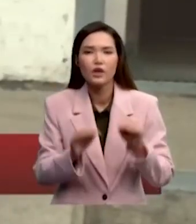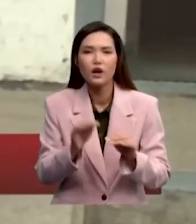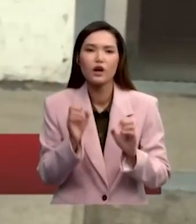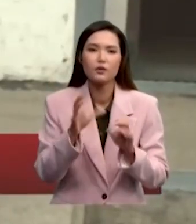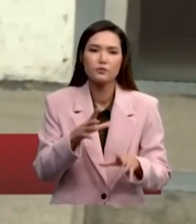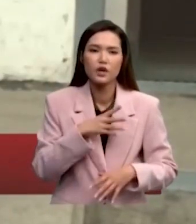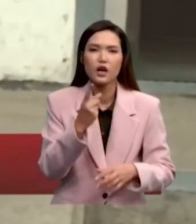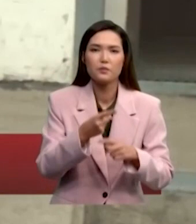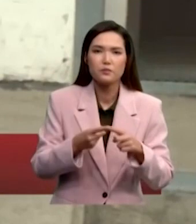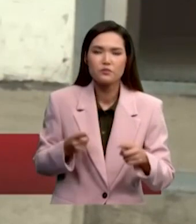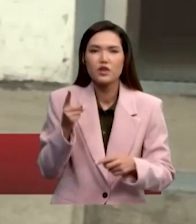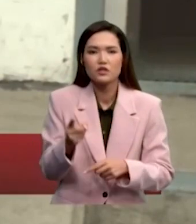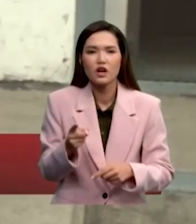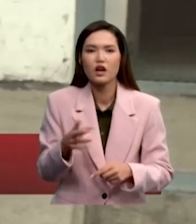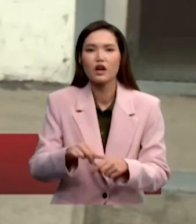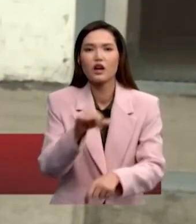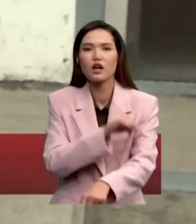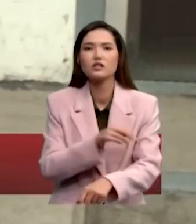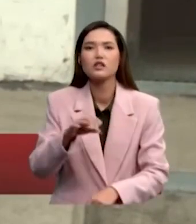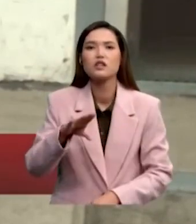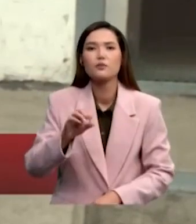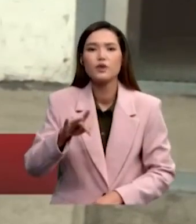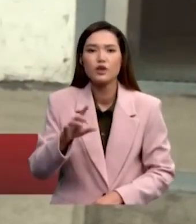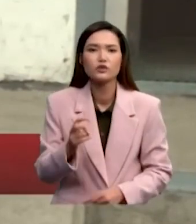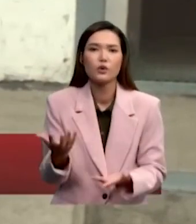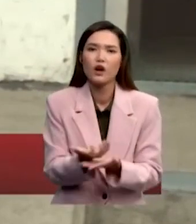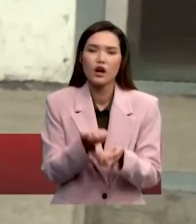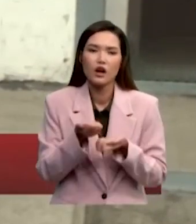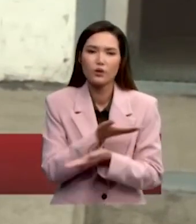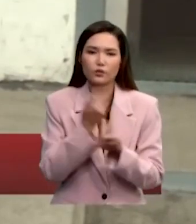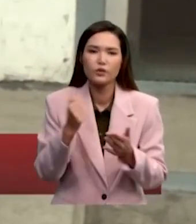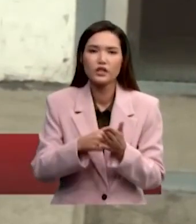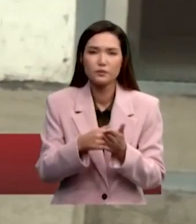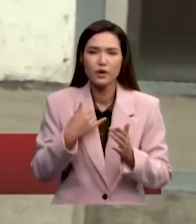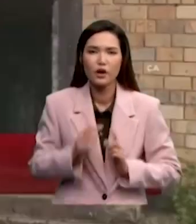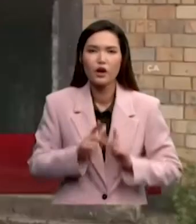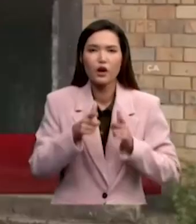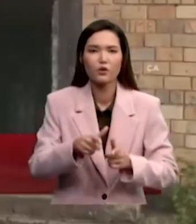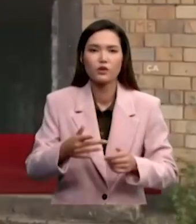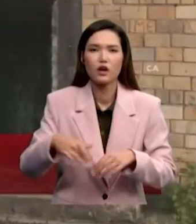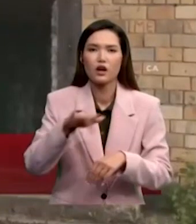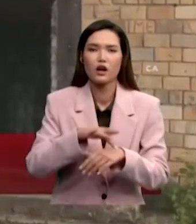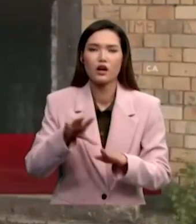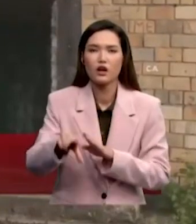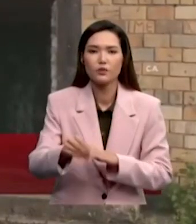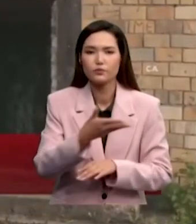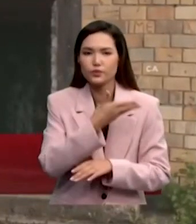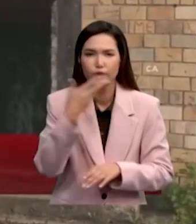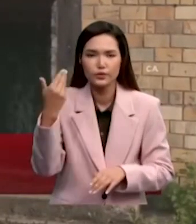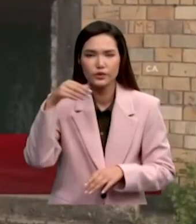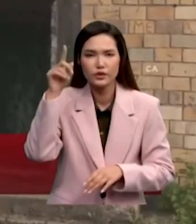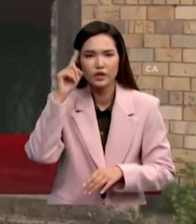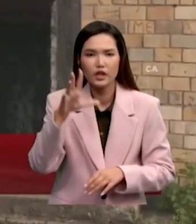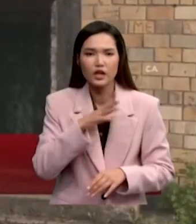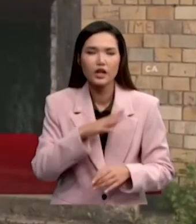Іргедегі 1,5 шақырымда орналасқан Теміртау қаласы бізді алмайды, себебі біз оларда тіркеуде жоқпыз. Кеңес уақытында болған емхананың